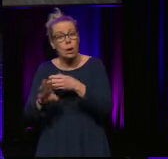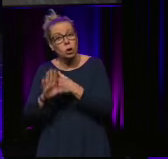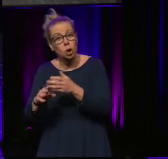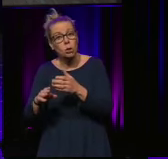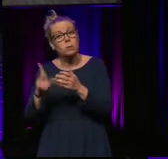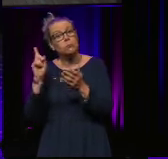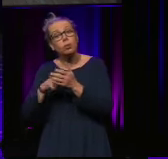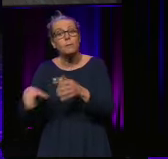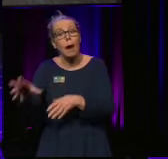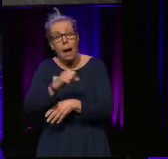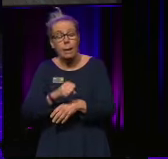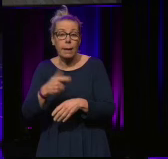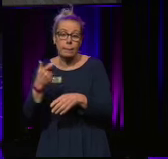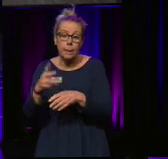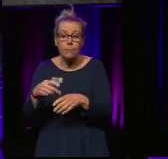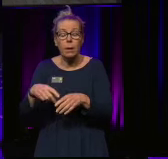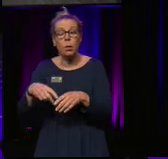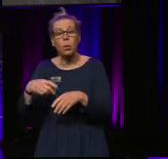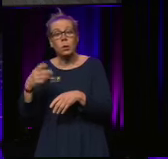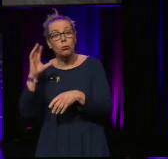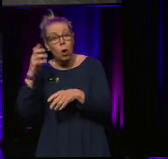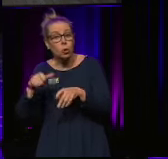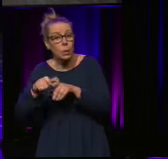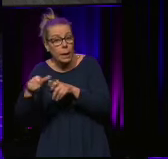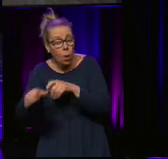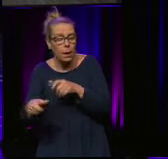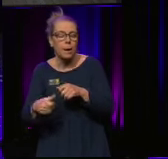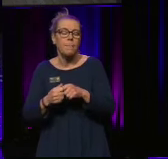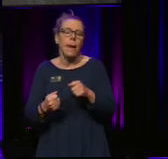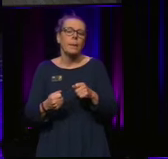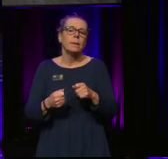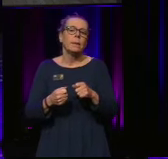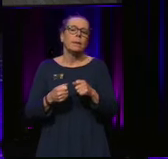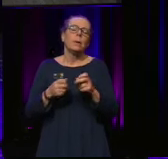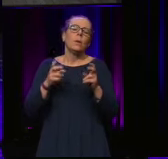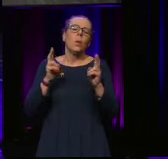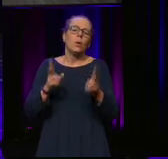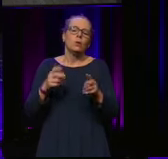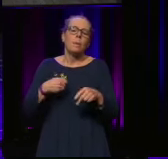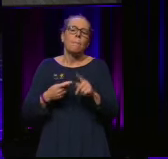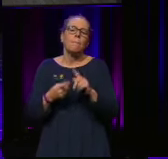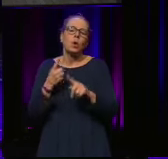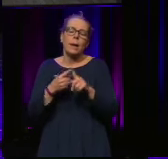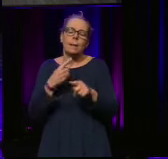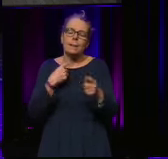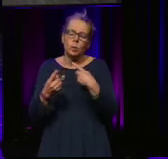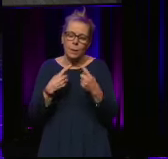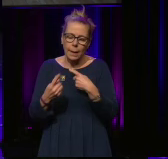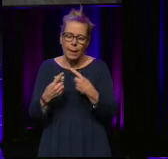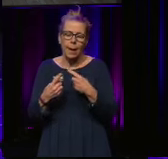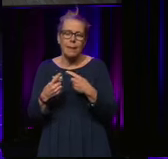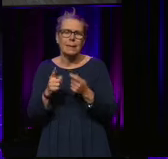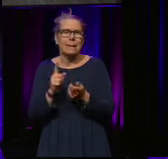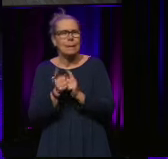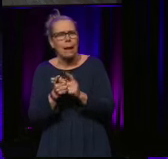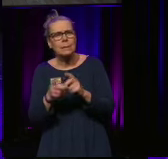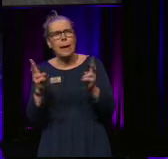alla tv- och radiokanaler. Men icke desto mindre börjar man ju diskutera om inte det är bra att